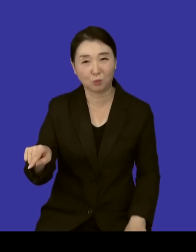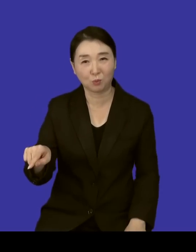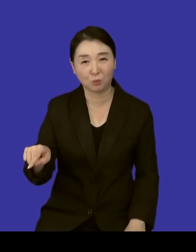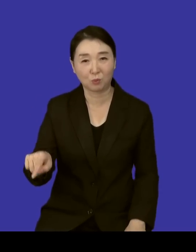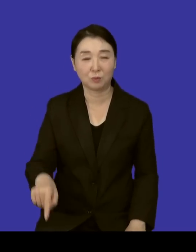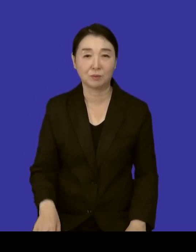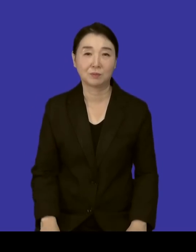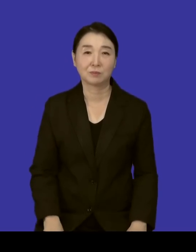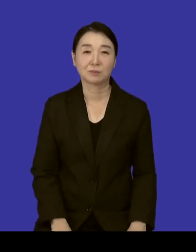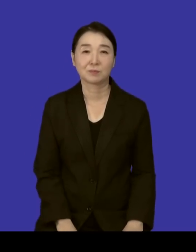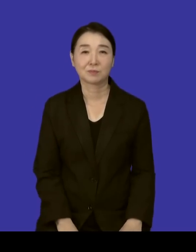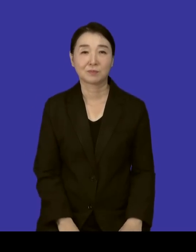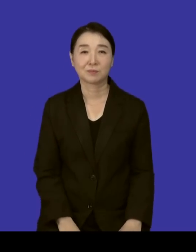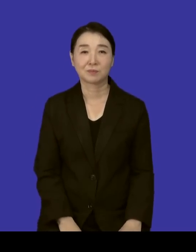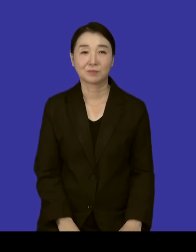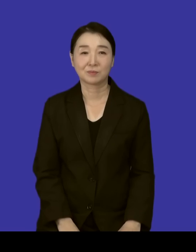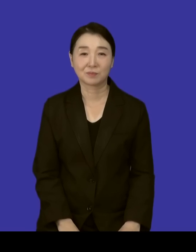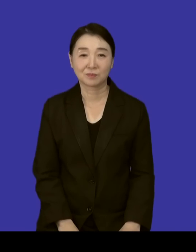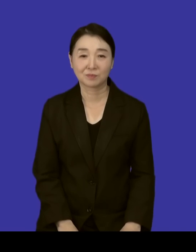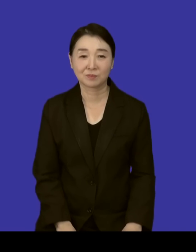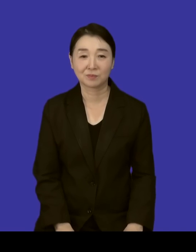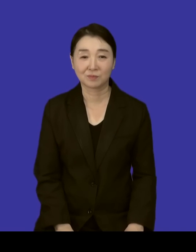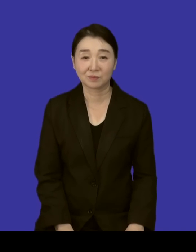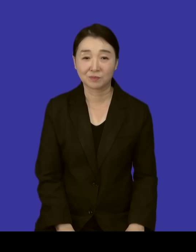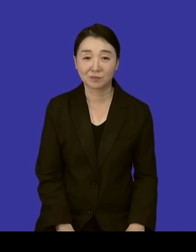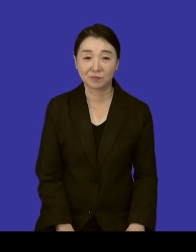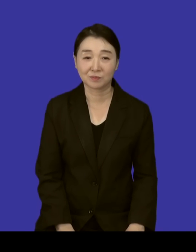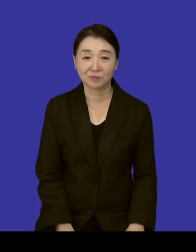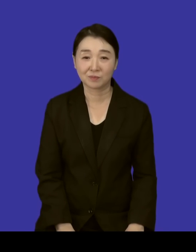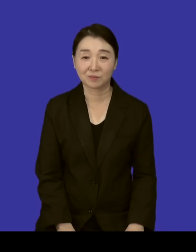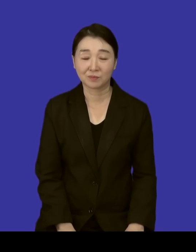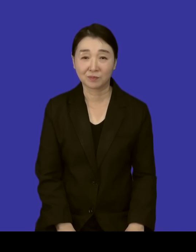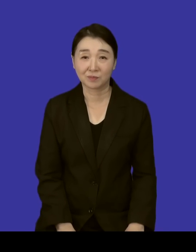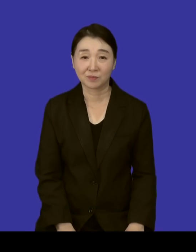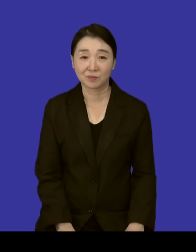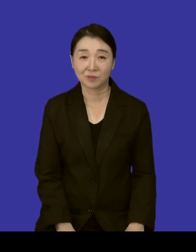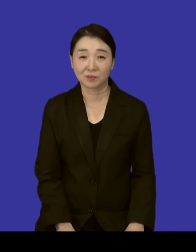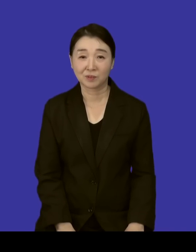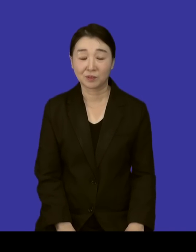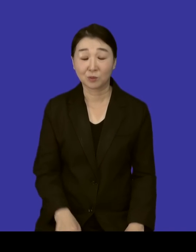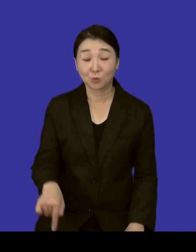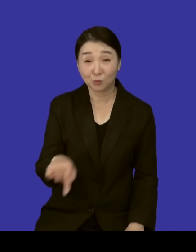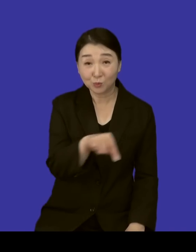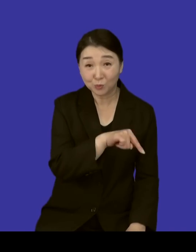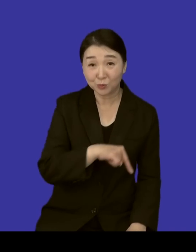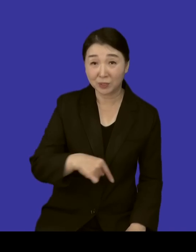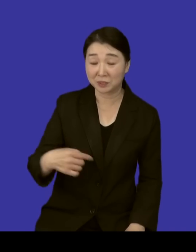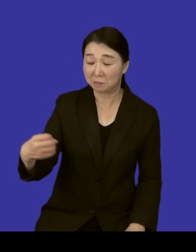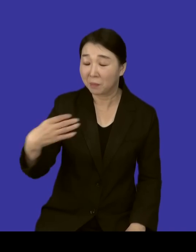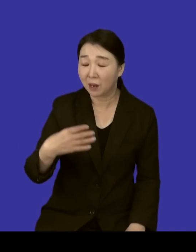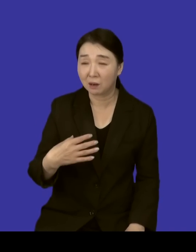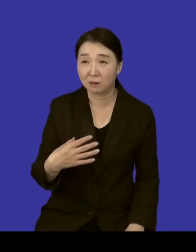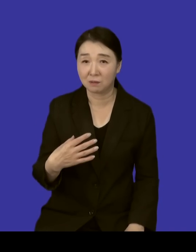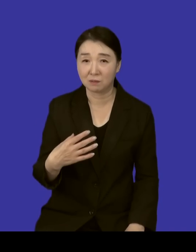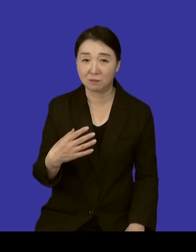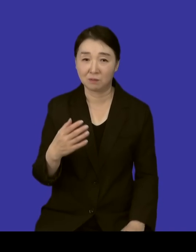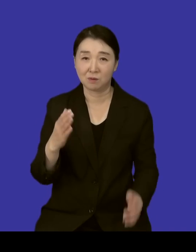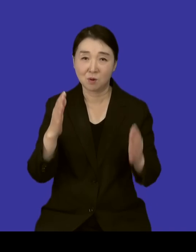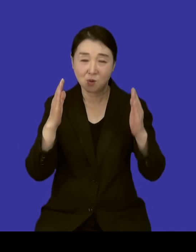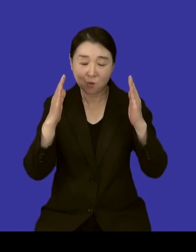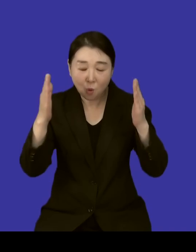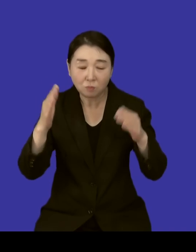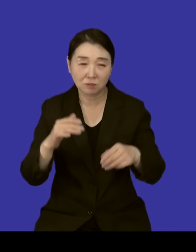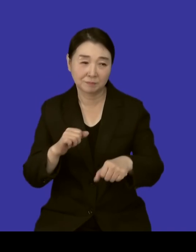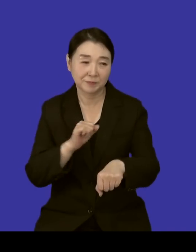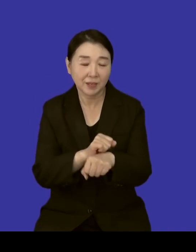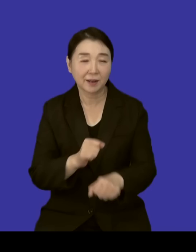되는. 그러고는 우리 보고는 뭐 교회 가라 공부 잘해라 이딴 얘기는 안 하시고. 별 인생이 이제